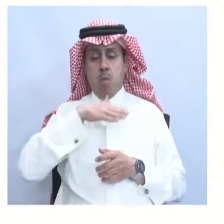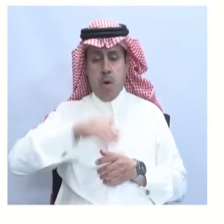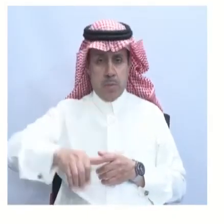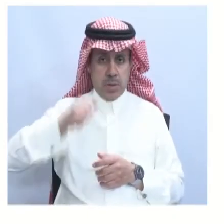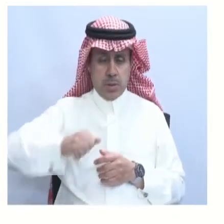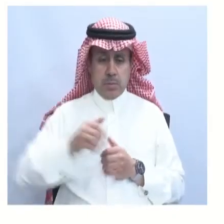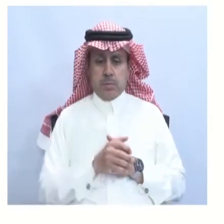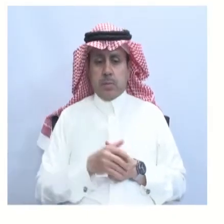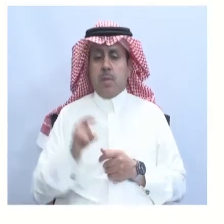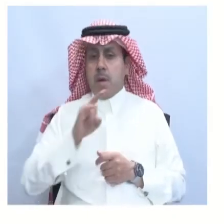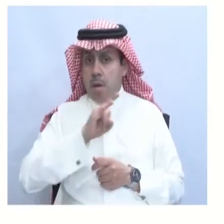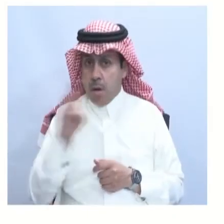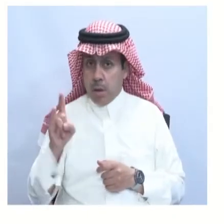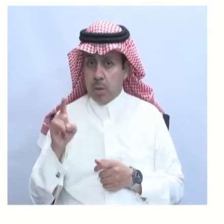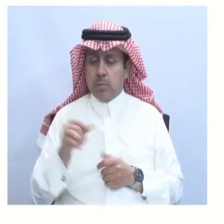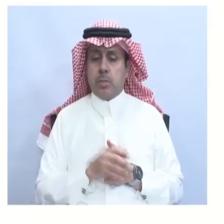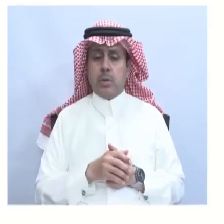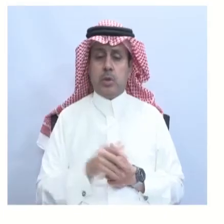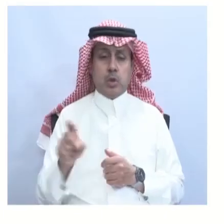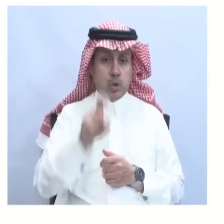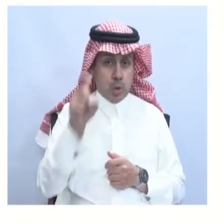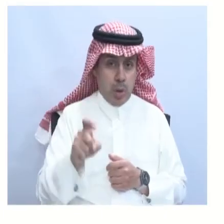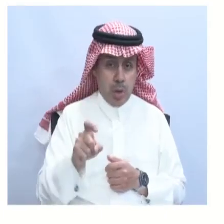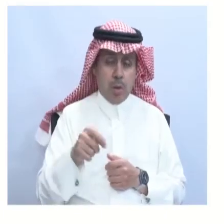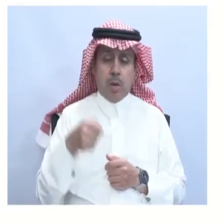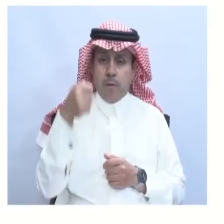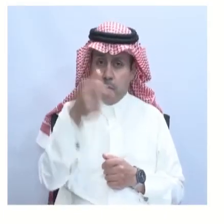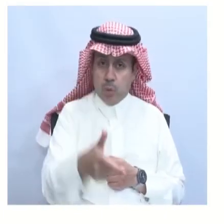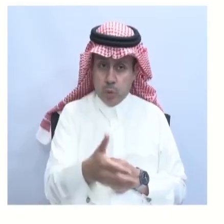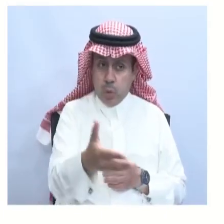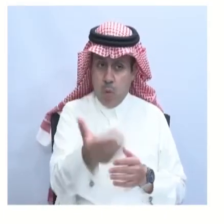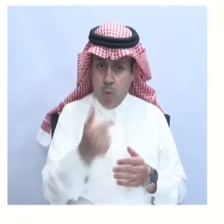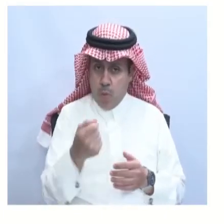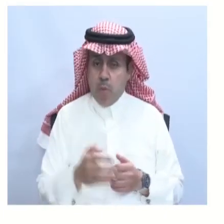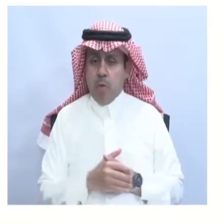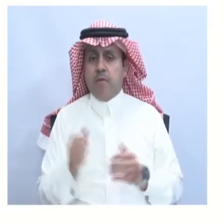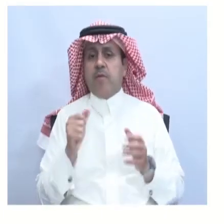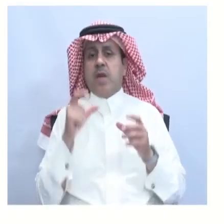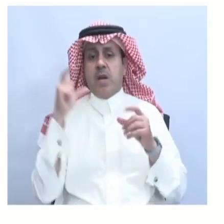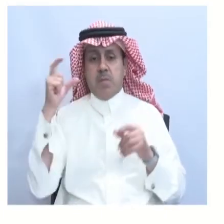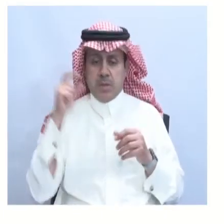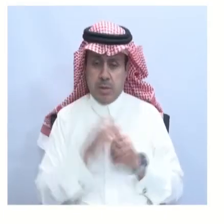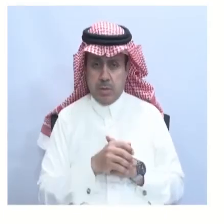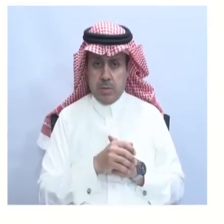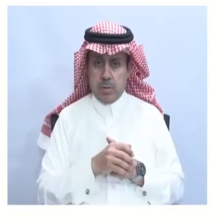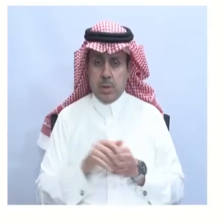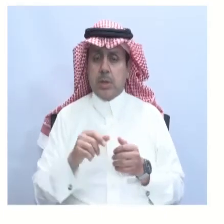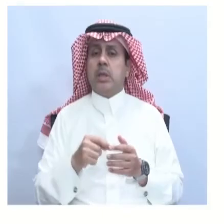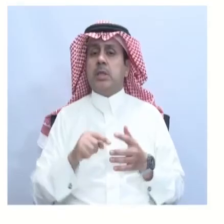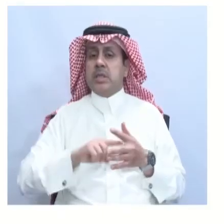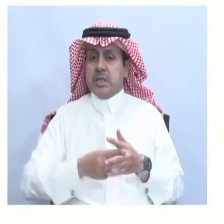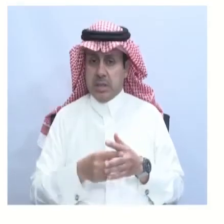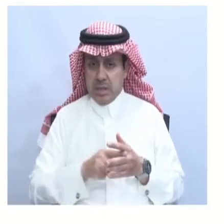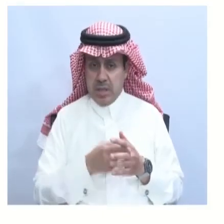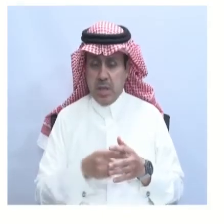عليه وسلم نهى عن الشراء والبيع في المسجد والحكمه من ذلك هو صيانه المساجد